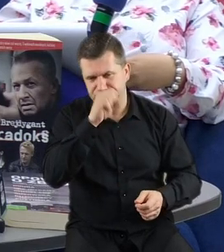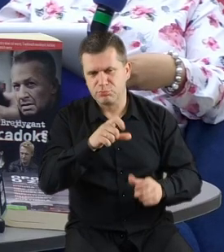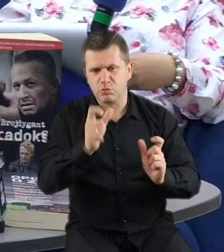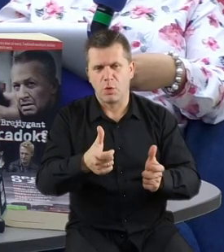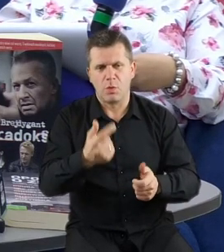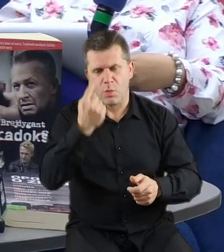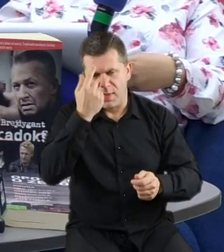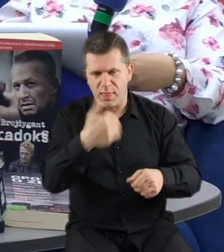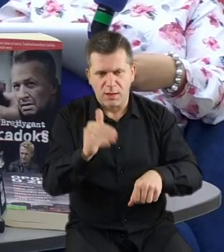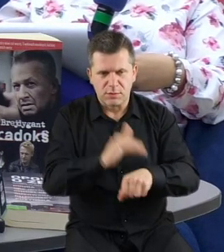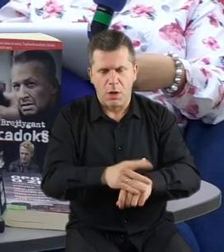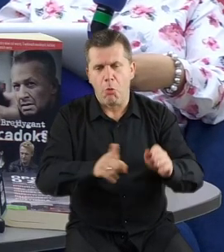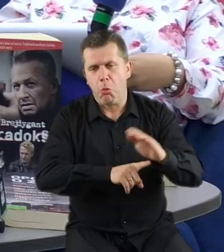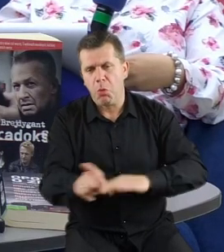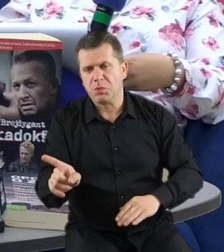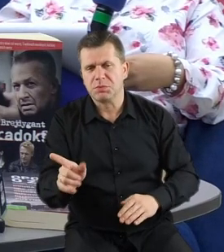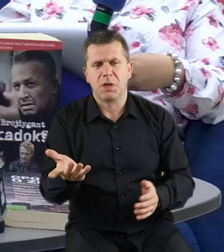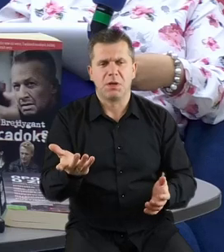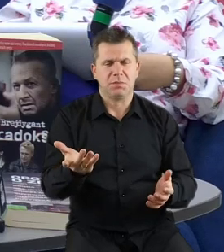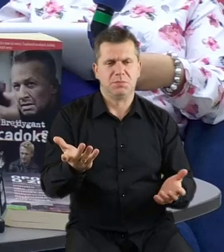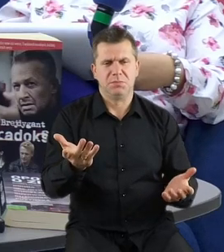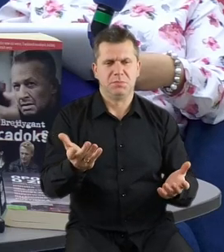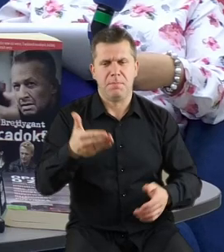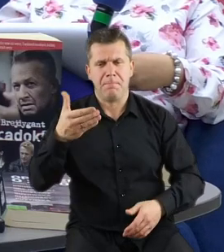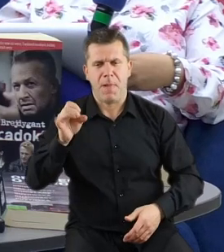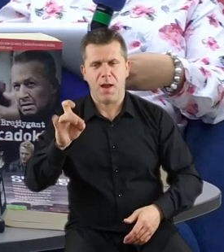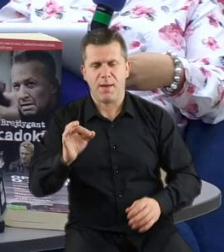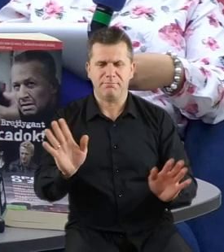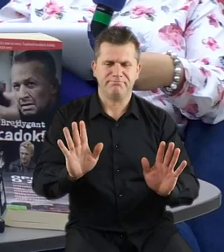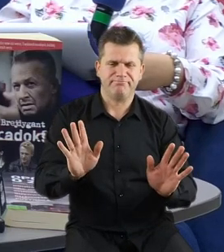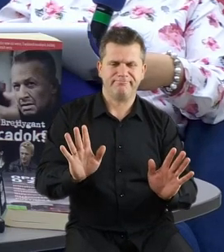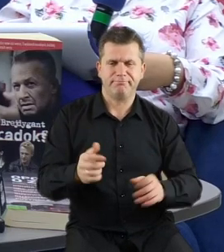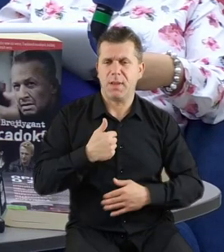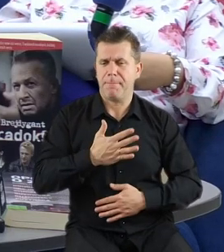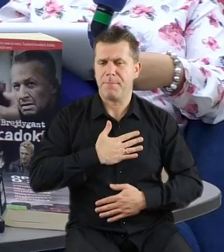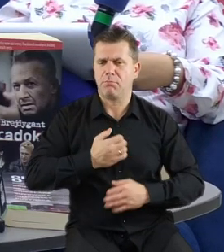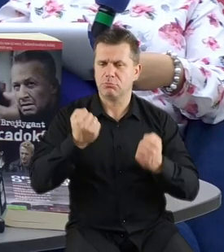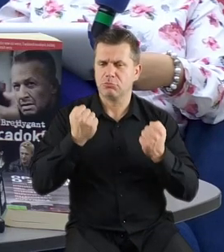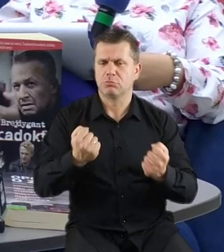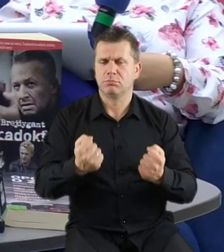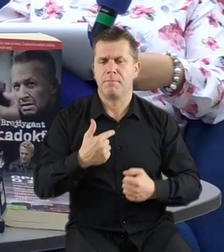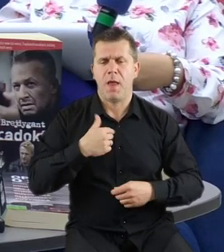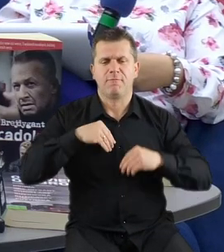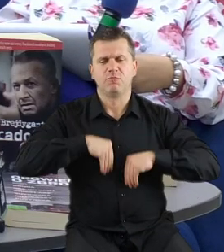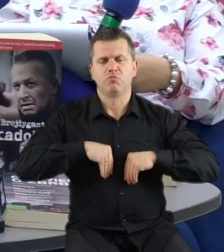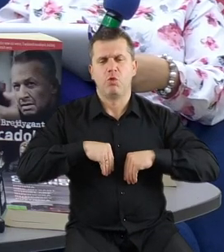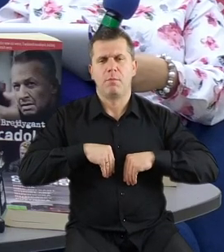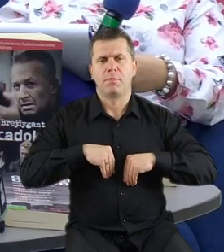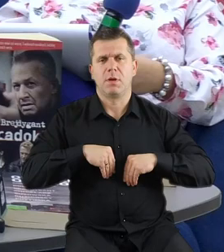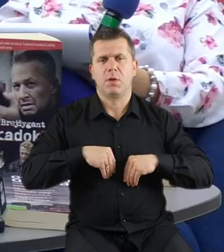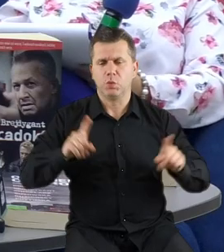coś się w głowie nie zgadza, to ucieka w magię, ale mam też silny sentyment. No mam w